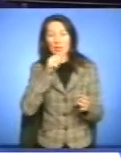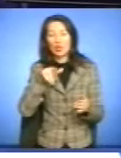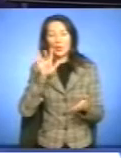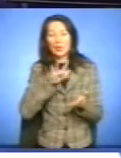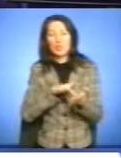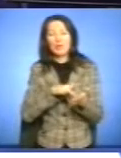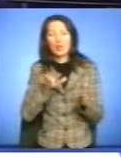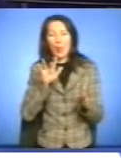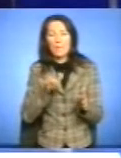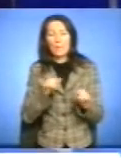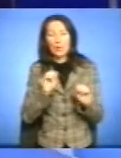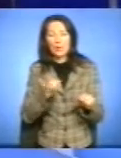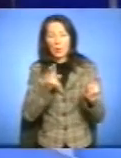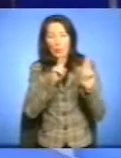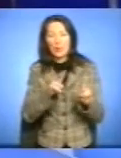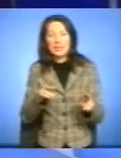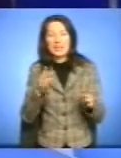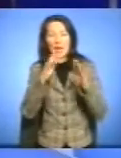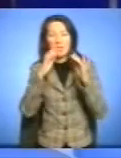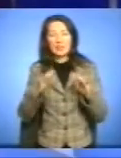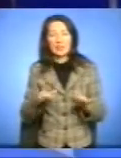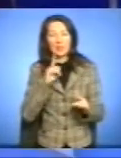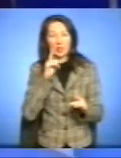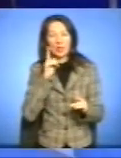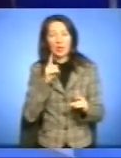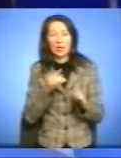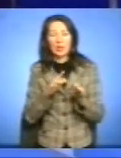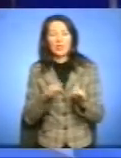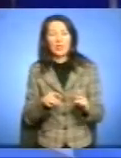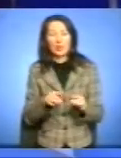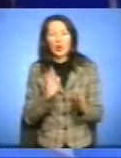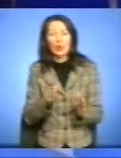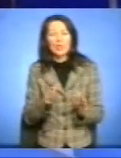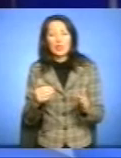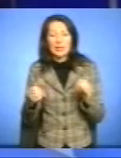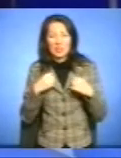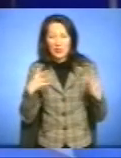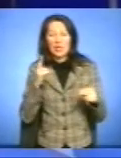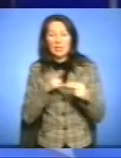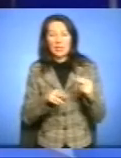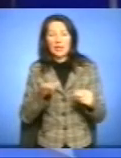зеленою красунею. І хоч новорічні і різдвяні свята вже закінчилися, та хай у ваших